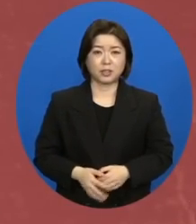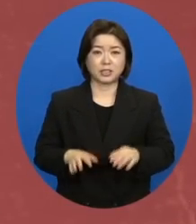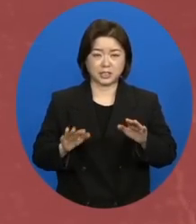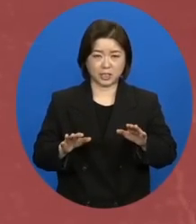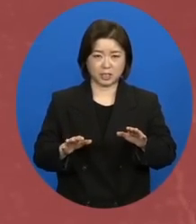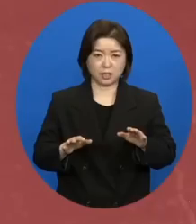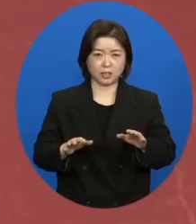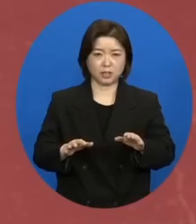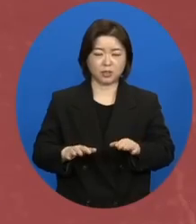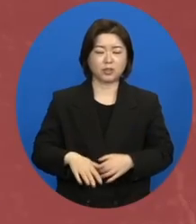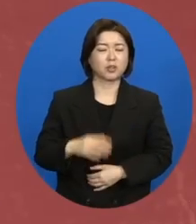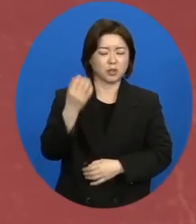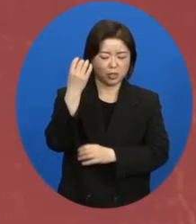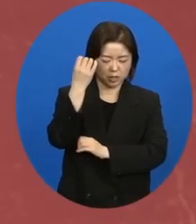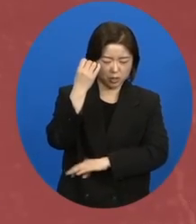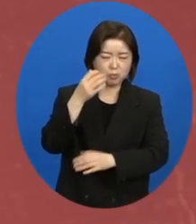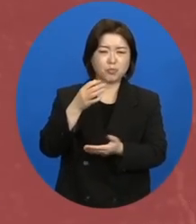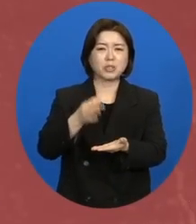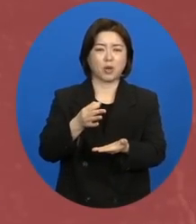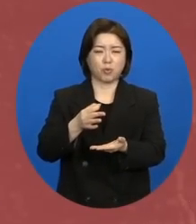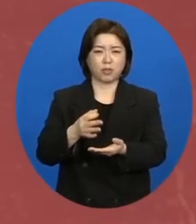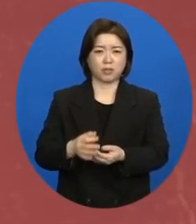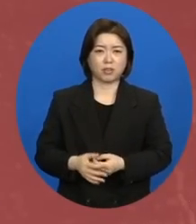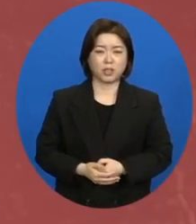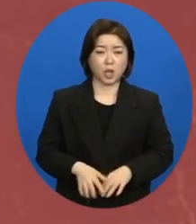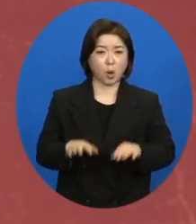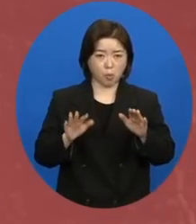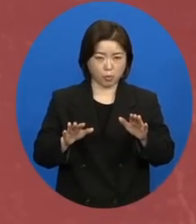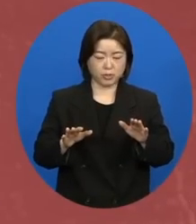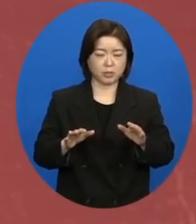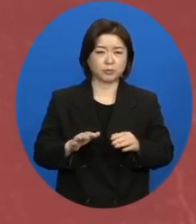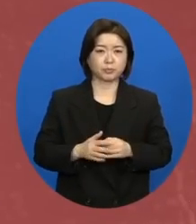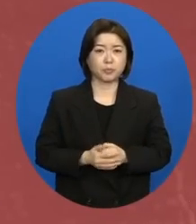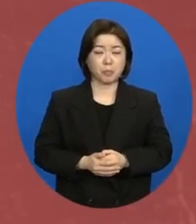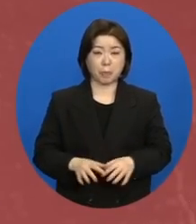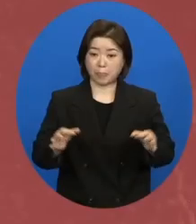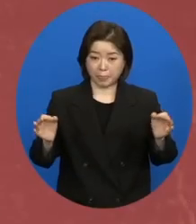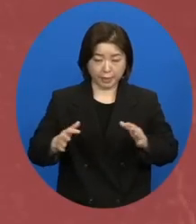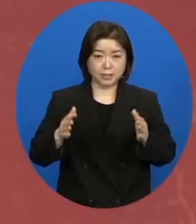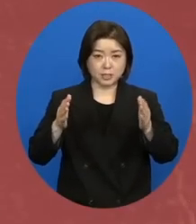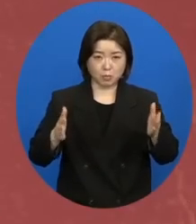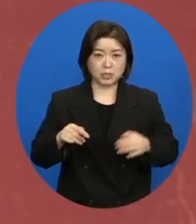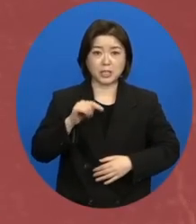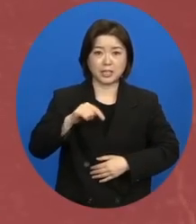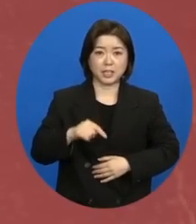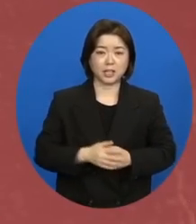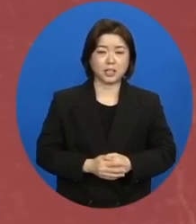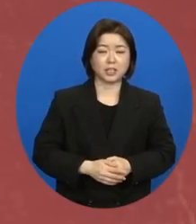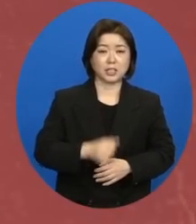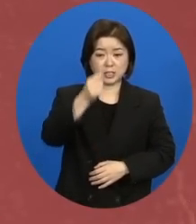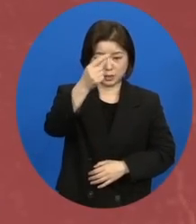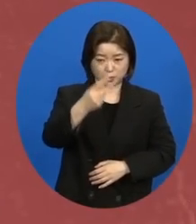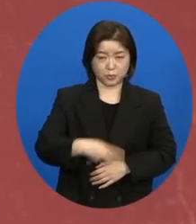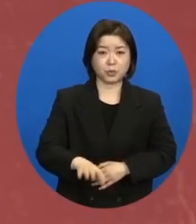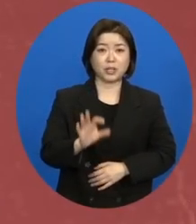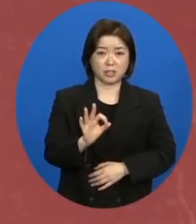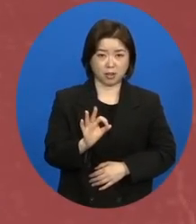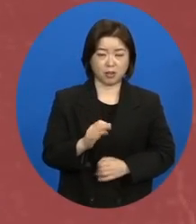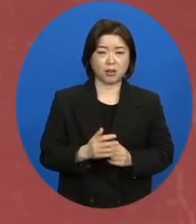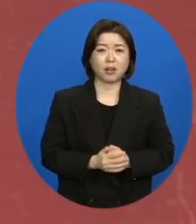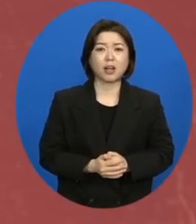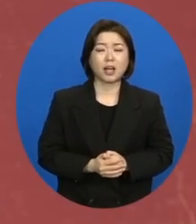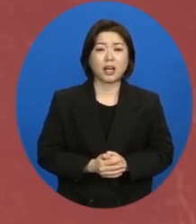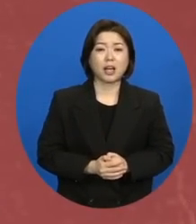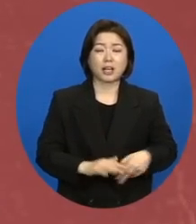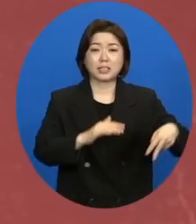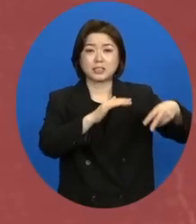자원이죠. 자원이죠. 자, 오늘 이 시간에 짧은 시간에서 원래 여기는 10가지 사무엘이